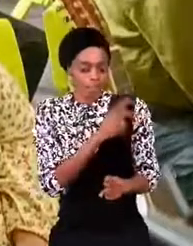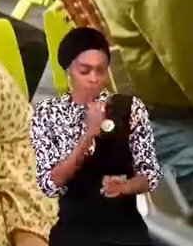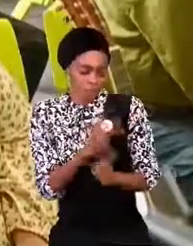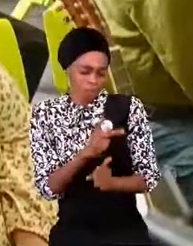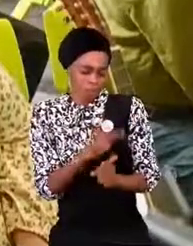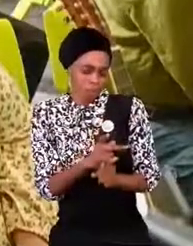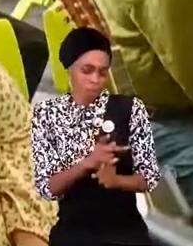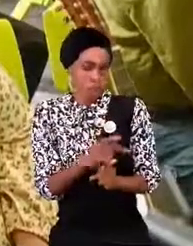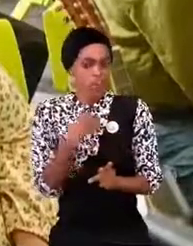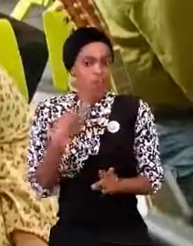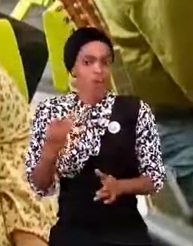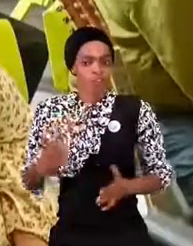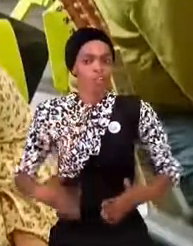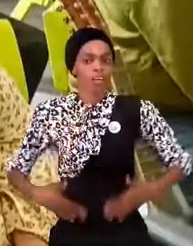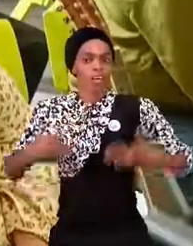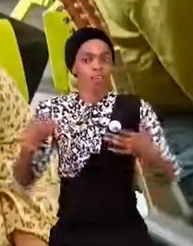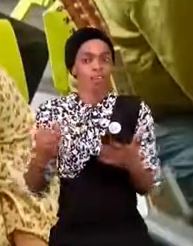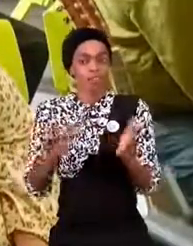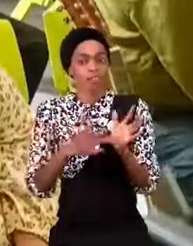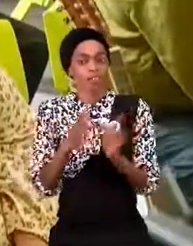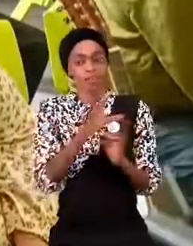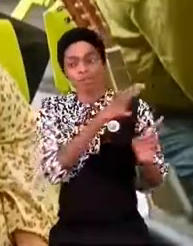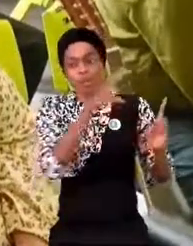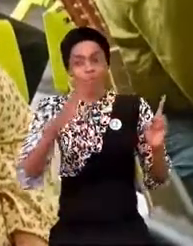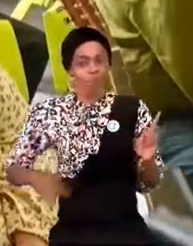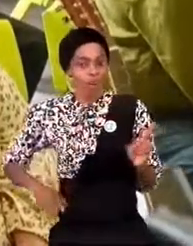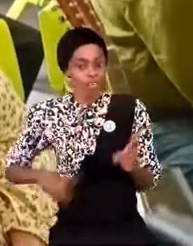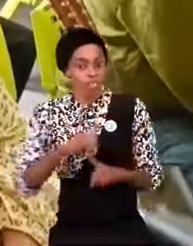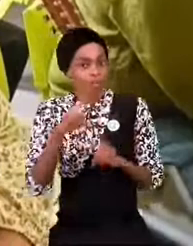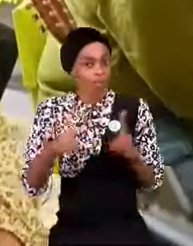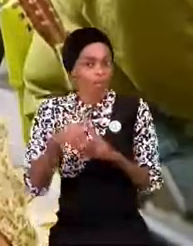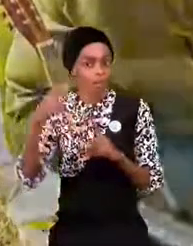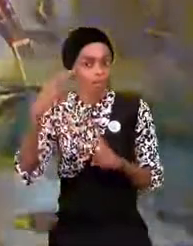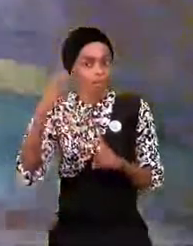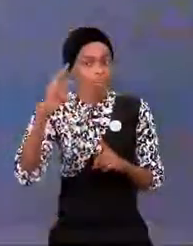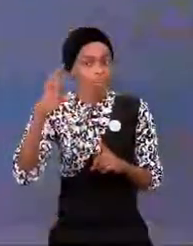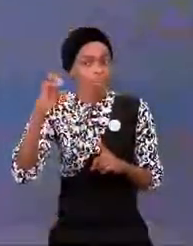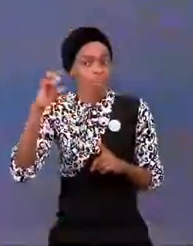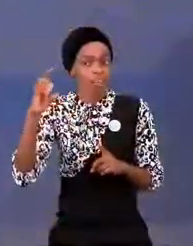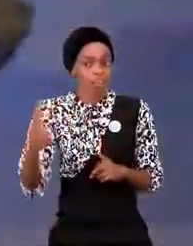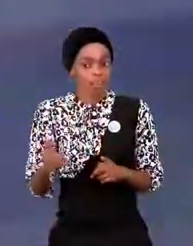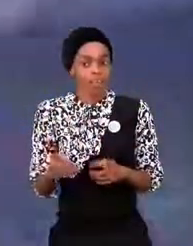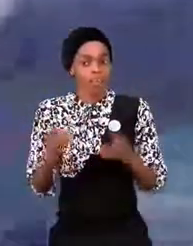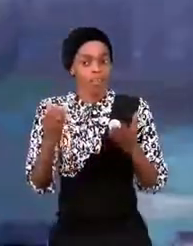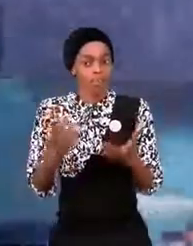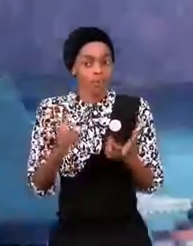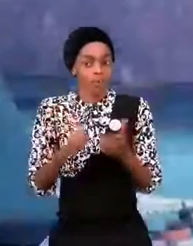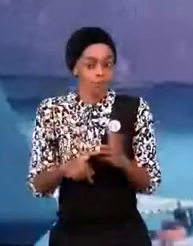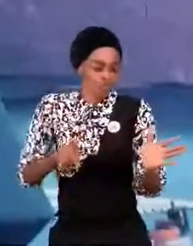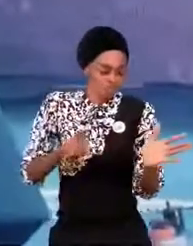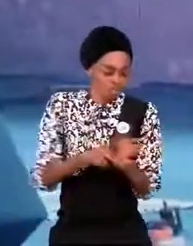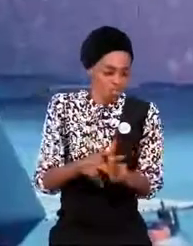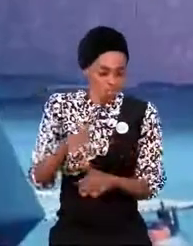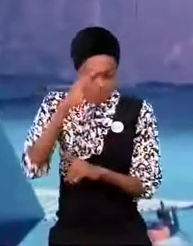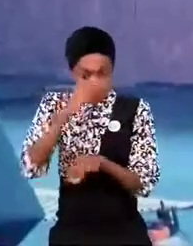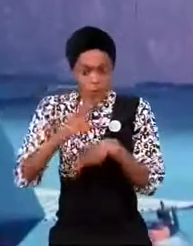Lorsque Hérode voulait le tuer et tous les enfants, il a échappé, miraculeuse et